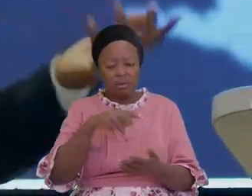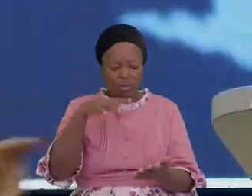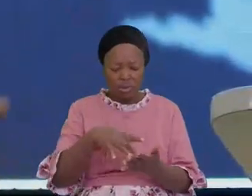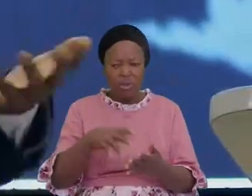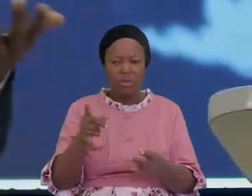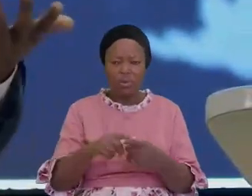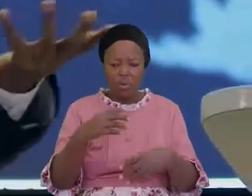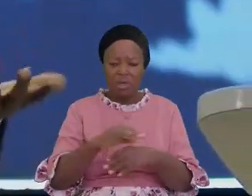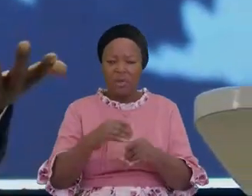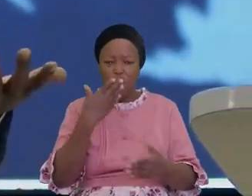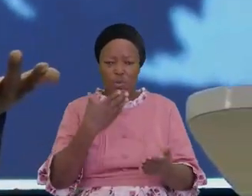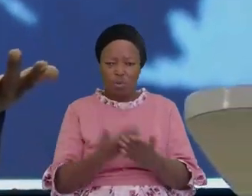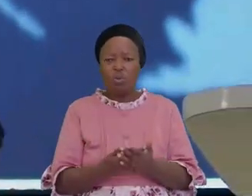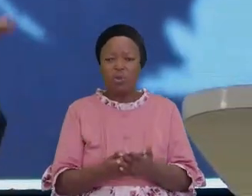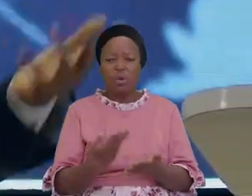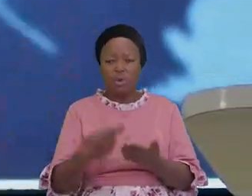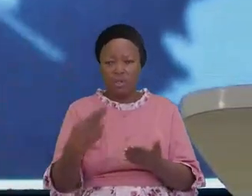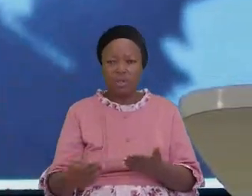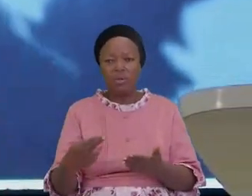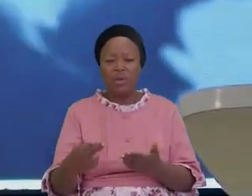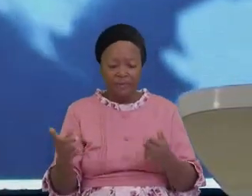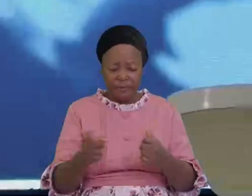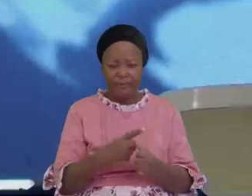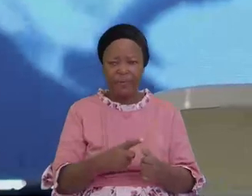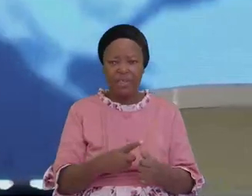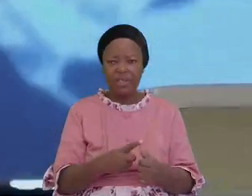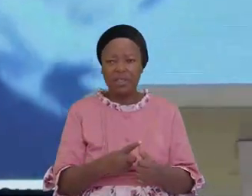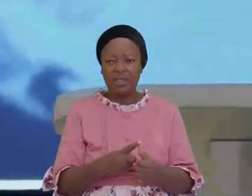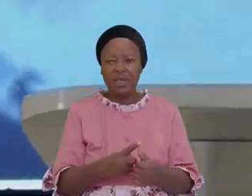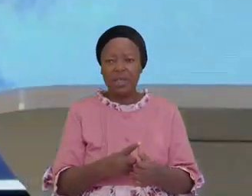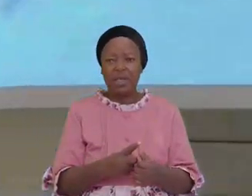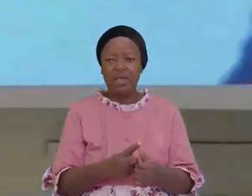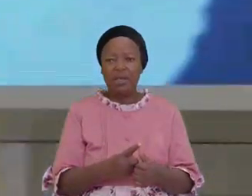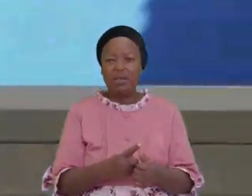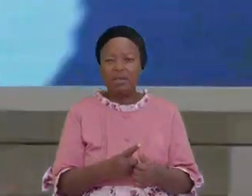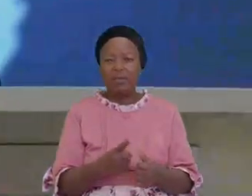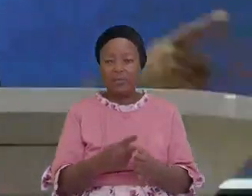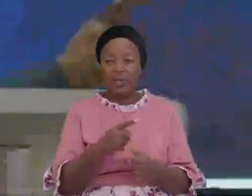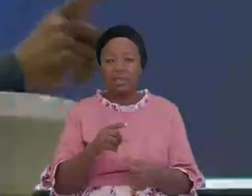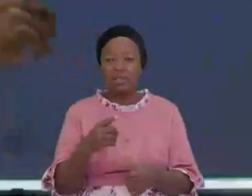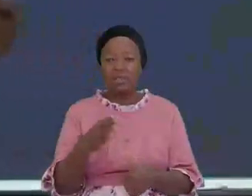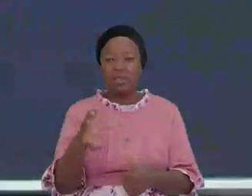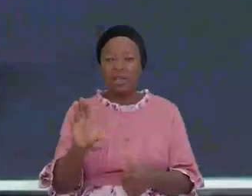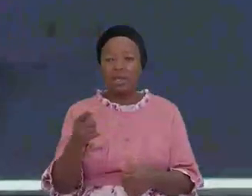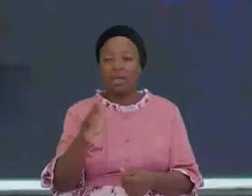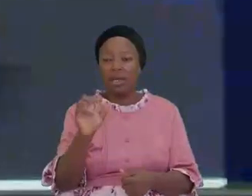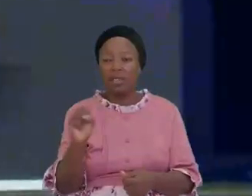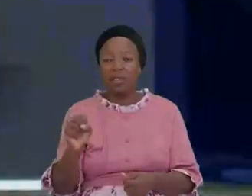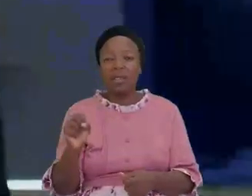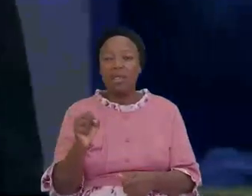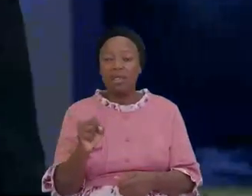Et je sais comment j'avais étudié donc pour avoir la distinction et être le meilleur dans ma